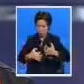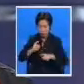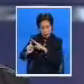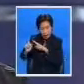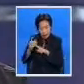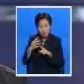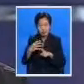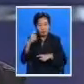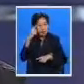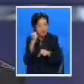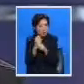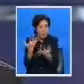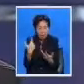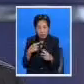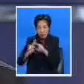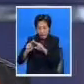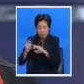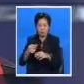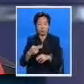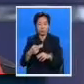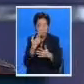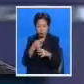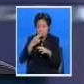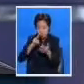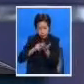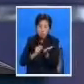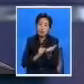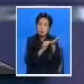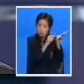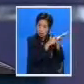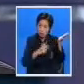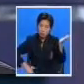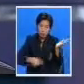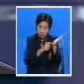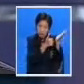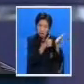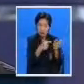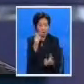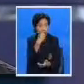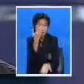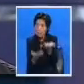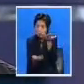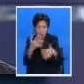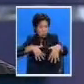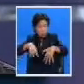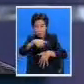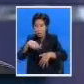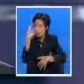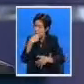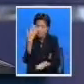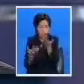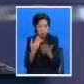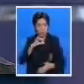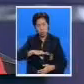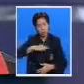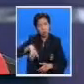ราชประเพณีเนี่ยอาจารย์ก็ก็ทราบนะครับแล้วก็จะมีอยู่เป็นระยะๆใครที่คิดว่าไม่ได้รับความเป็นธรรมจากหน่วยงานเหตุการณ์